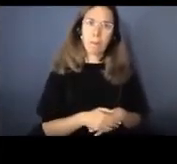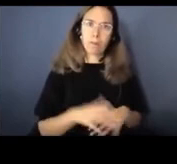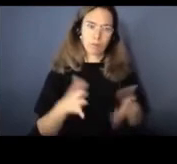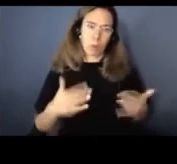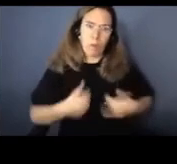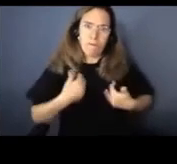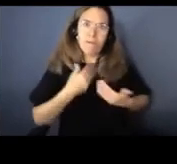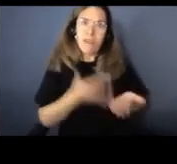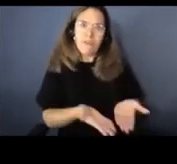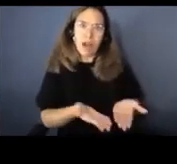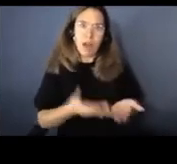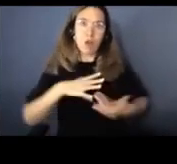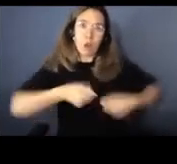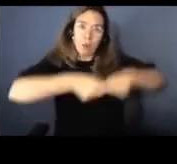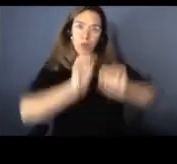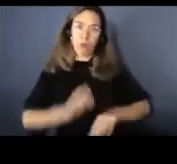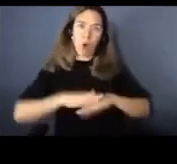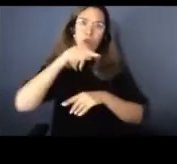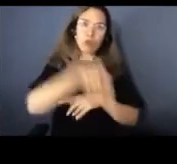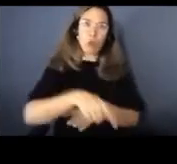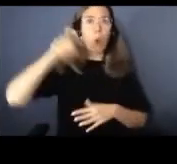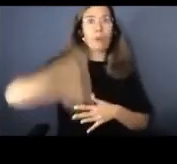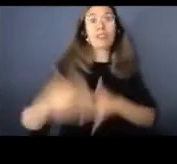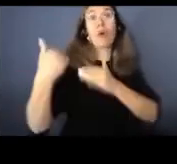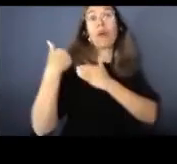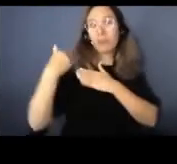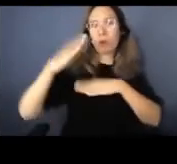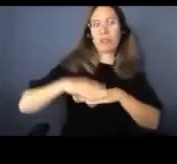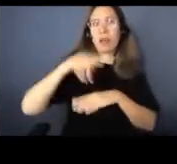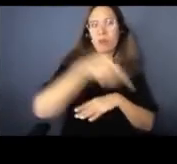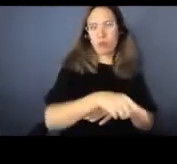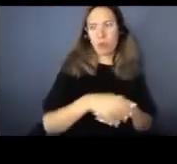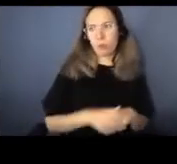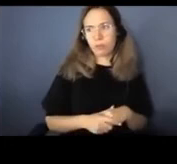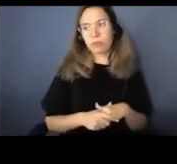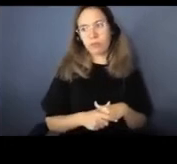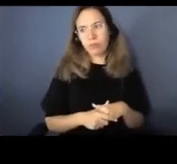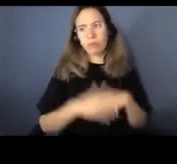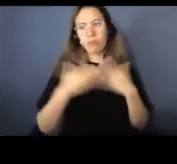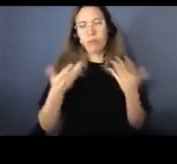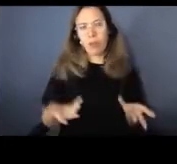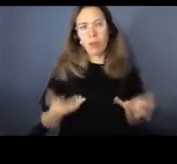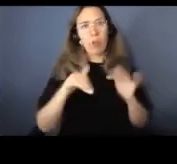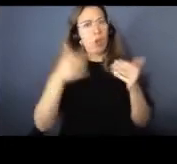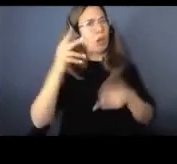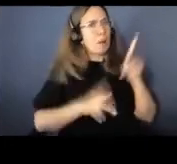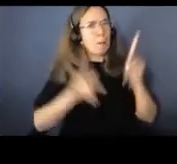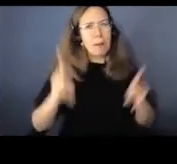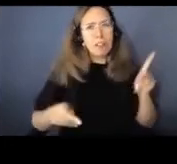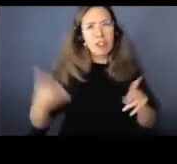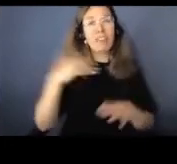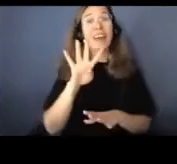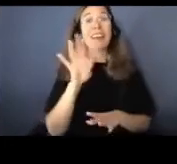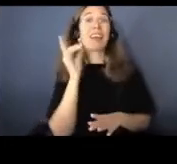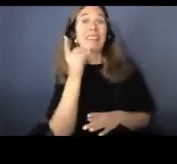desquels on a des pouvoirs fiduciaires et donc des obligations. Ce qui voudrait dire que dans les faits, toutes les personnes qui, avant le